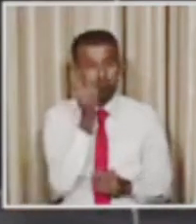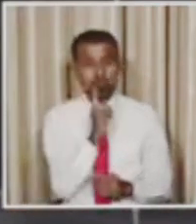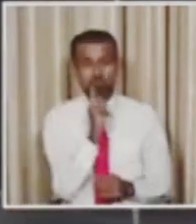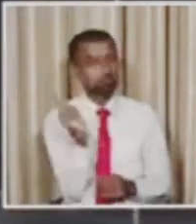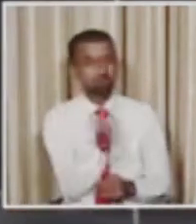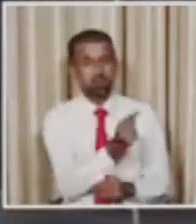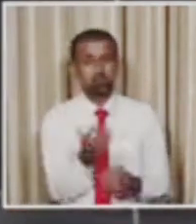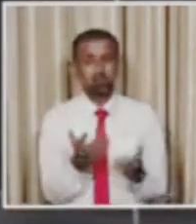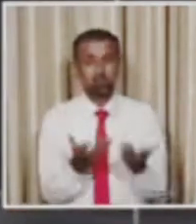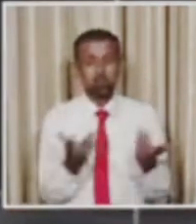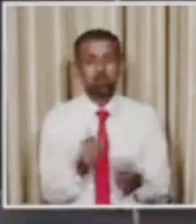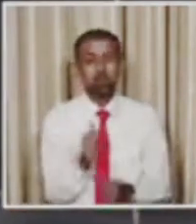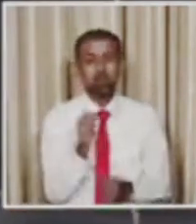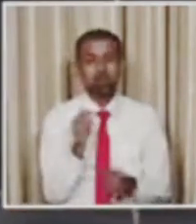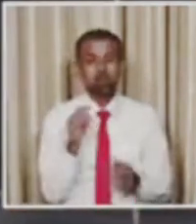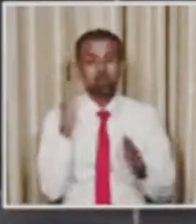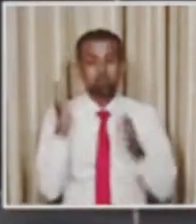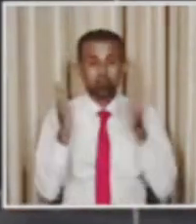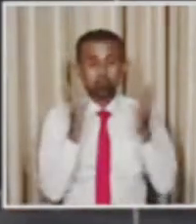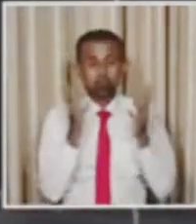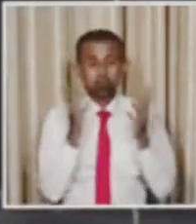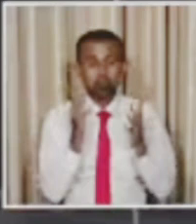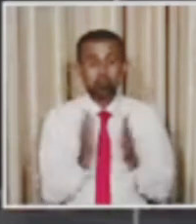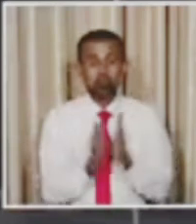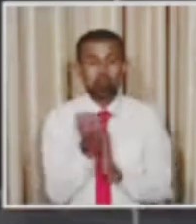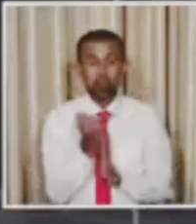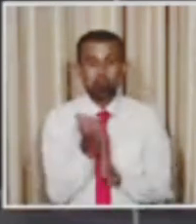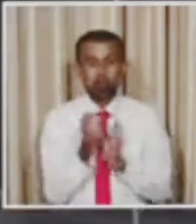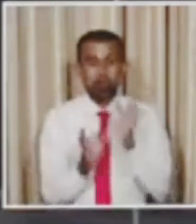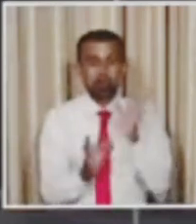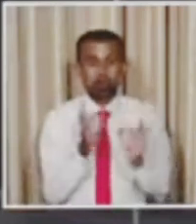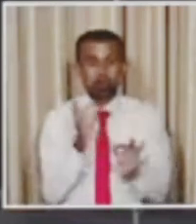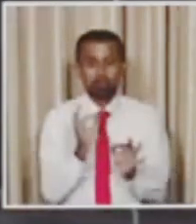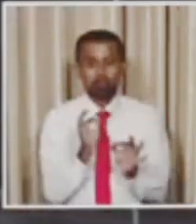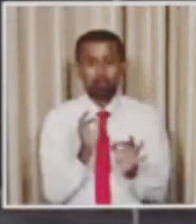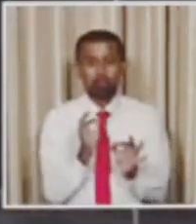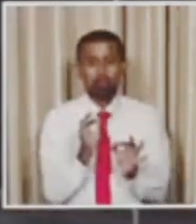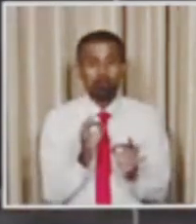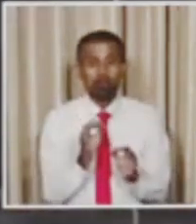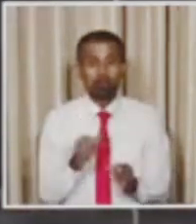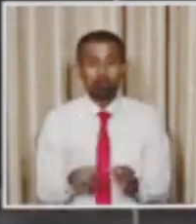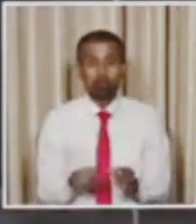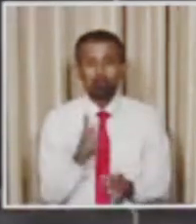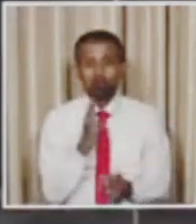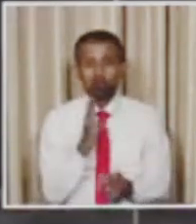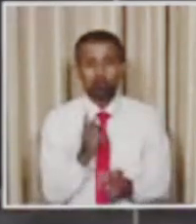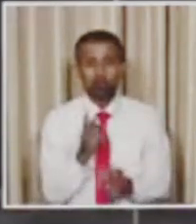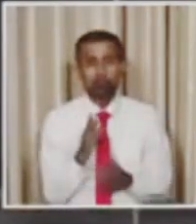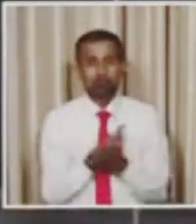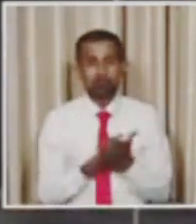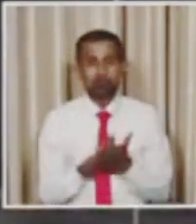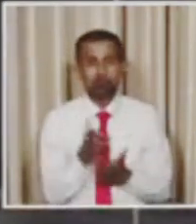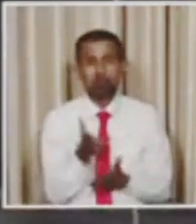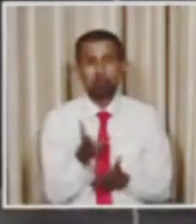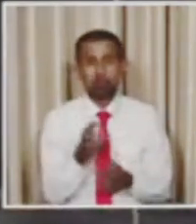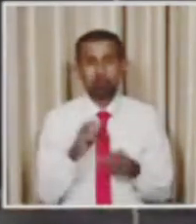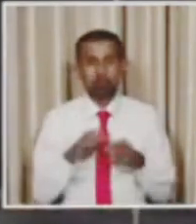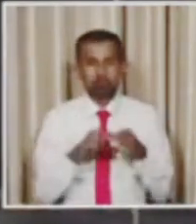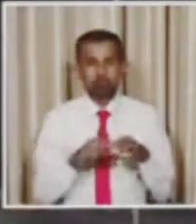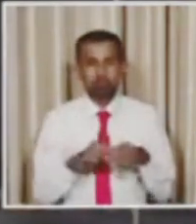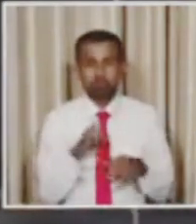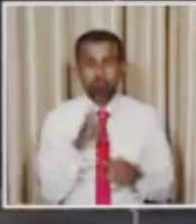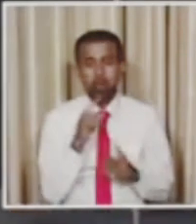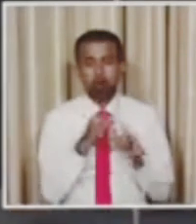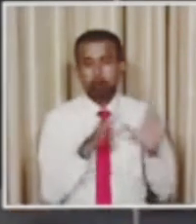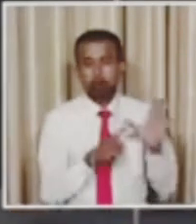බැරි ජාත්‍යන්තර බලවතුන්ගේ මානව හිමිකම් කතන්දර කවර අර්ථයක් සහිත කතන්දරද කියලා ප්‍රශ්න කරමින්